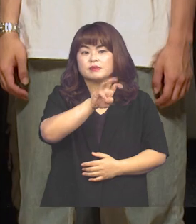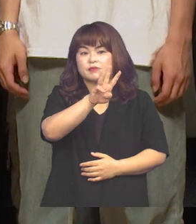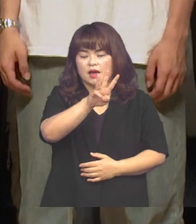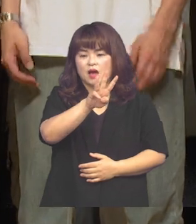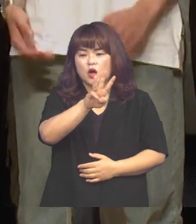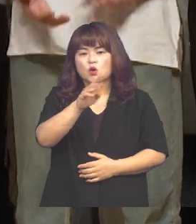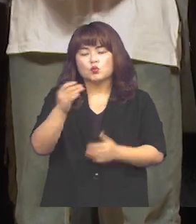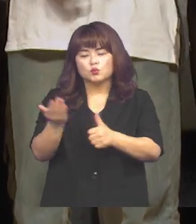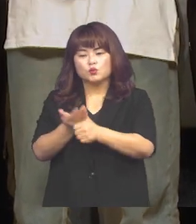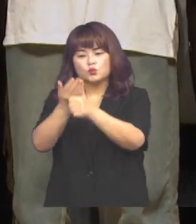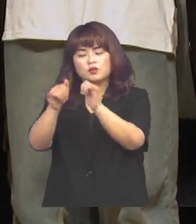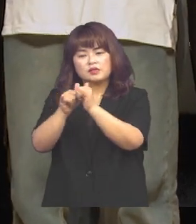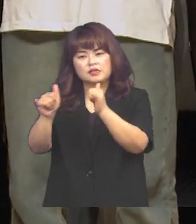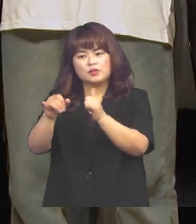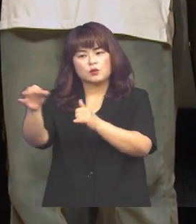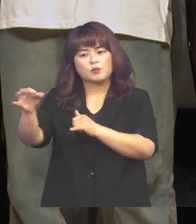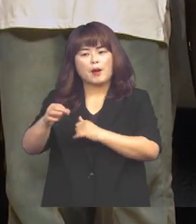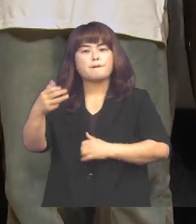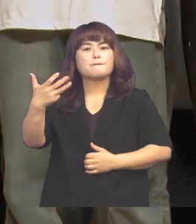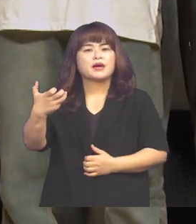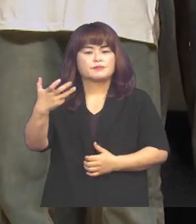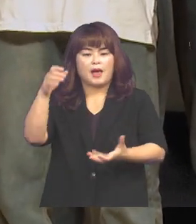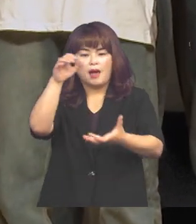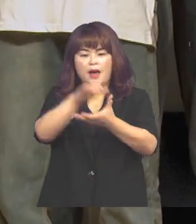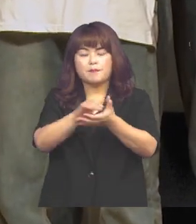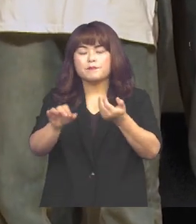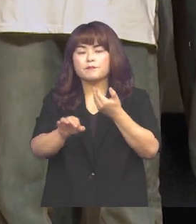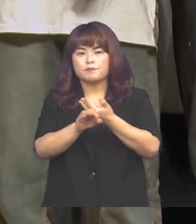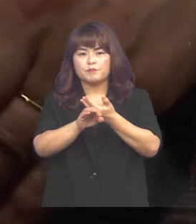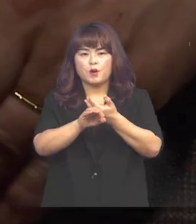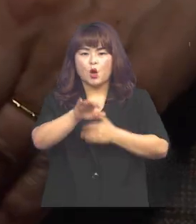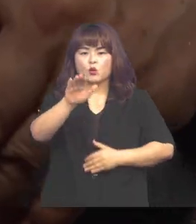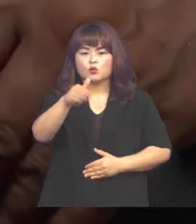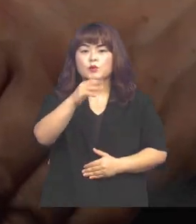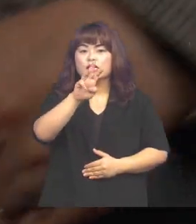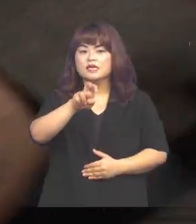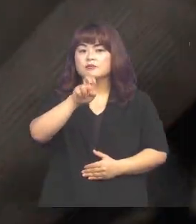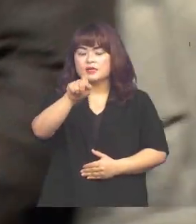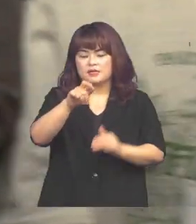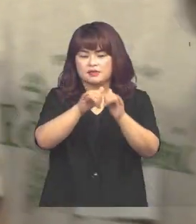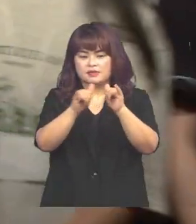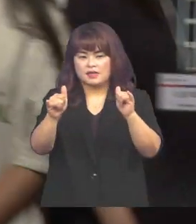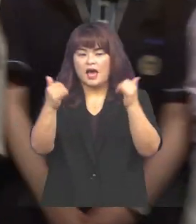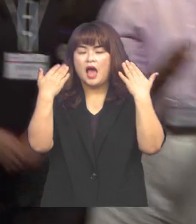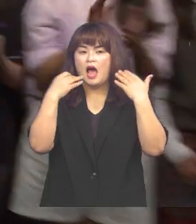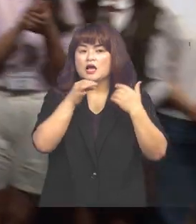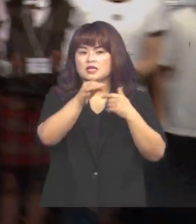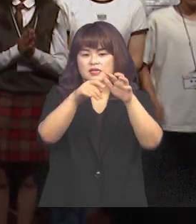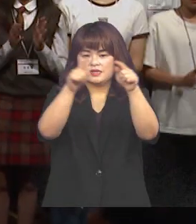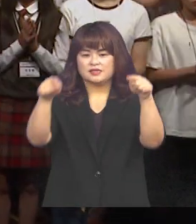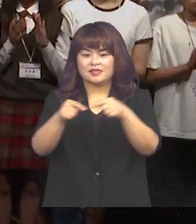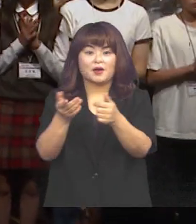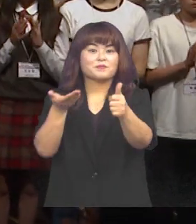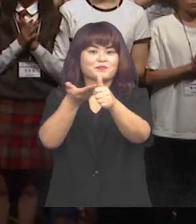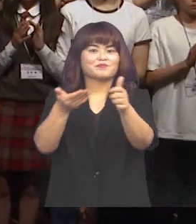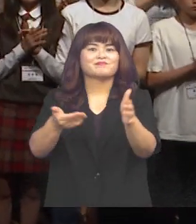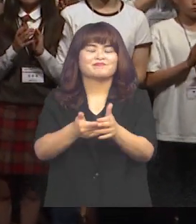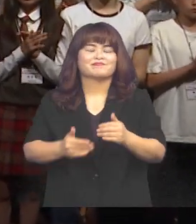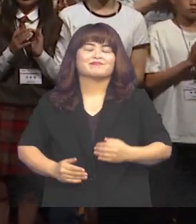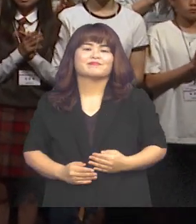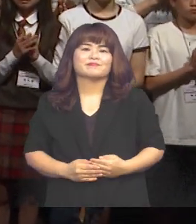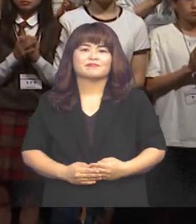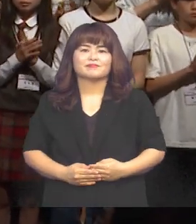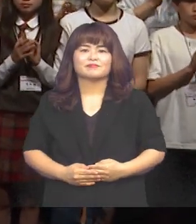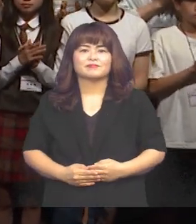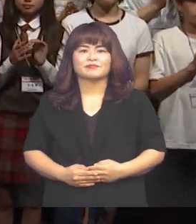833명과 인재 육성 교육비 지원자로 선정된 88명 등 총 921명이 장학금과 장학증서를 받았습니다.